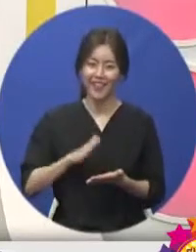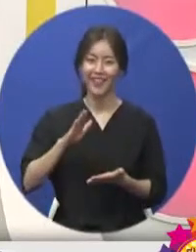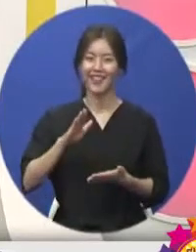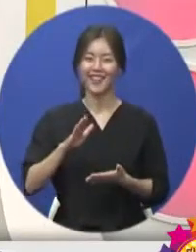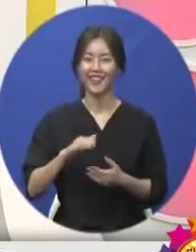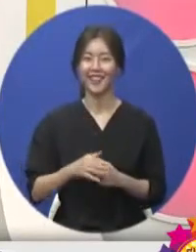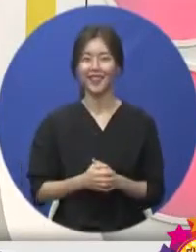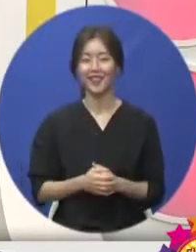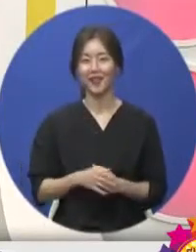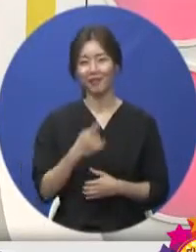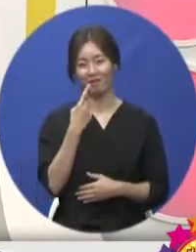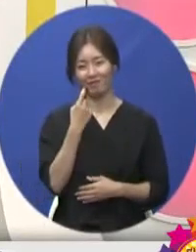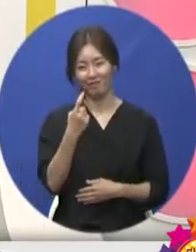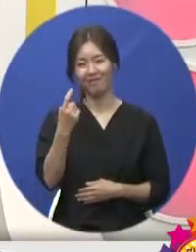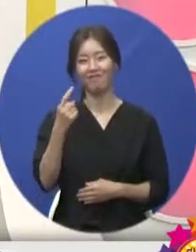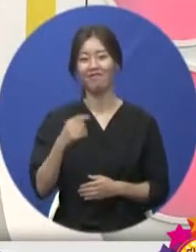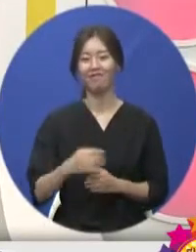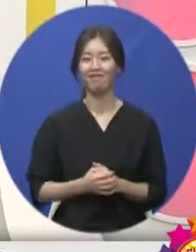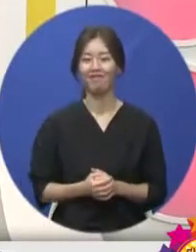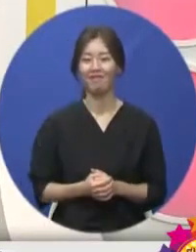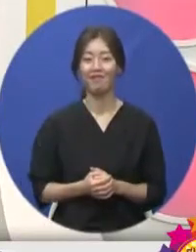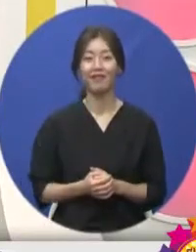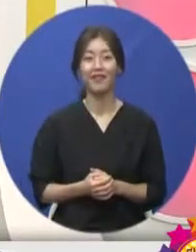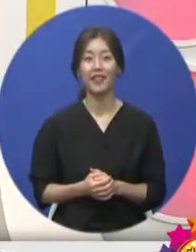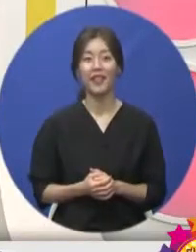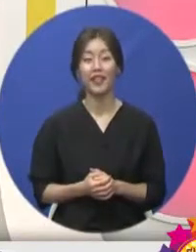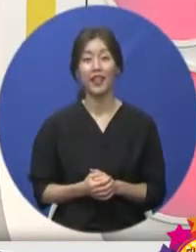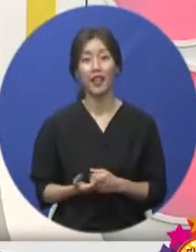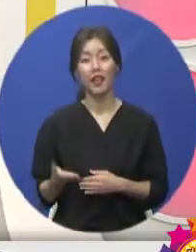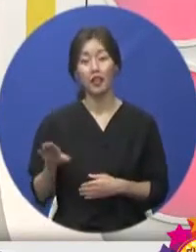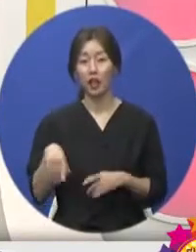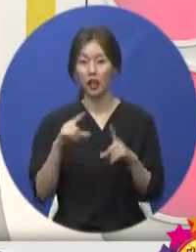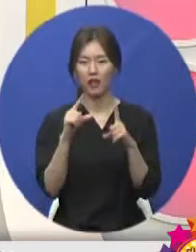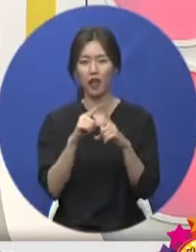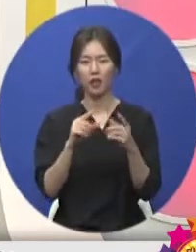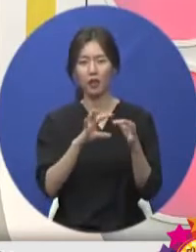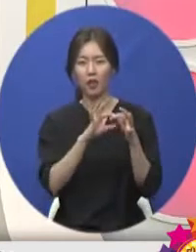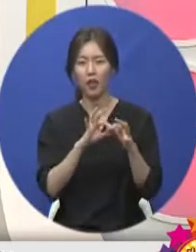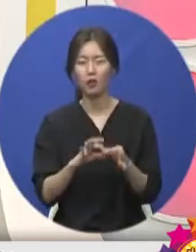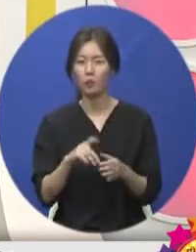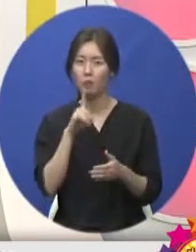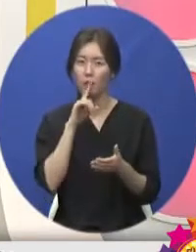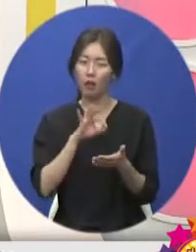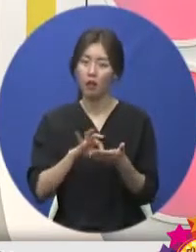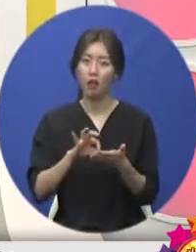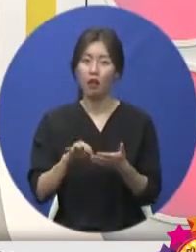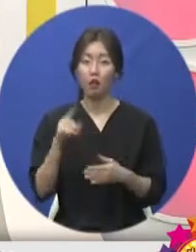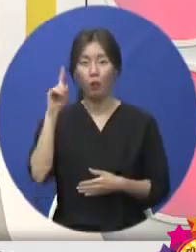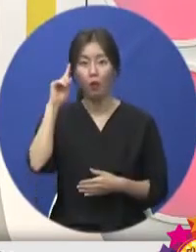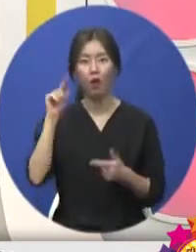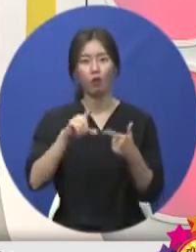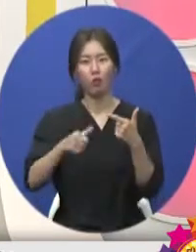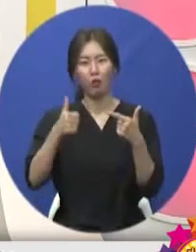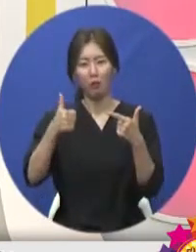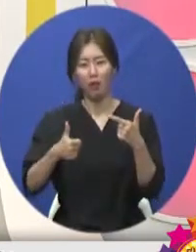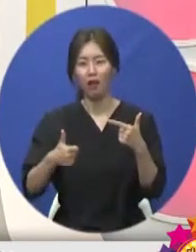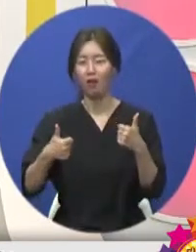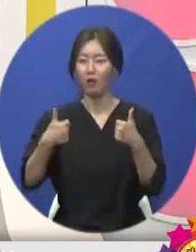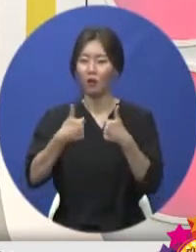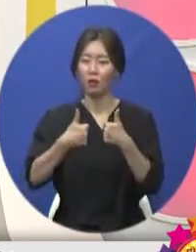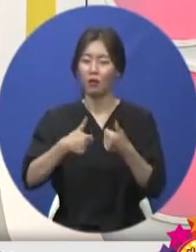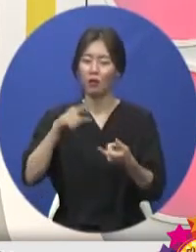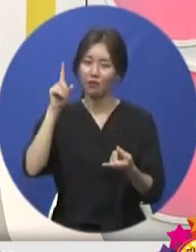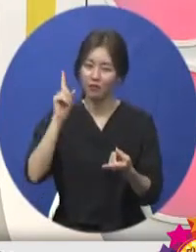좋습니다. 멋지십니다. 이야. 근데 야. 저희가 계속 이 단어를 안 쓸 수가 없어요. 그렇죠? 진짜 월말 결선은 결선이다.